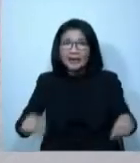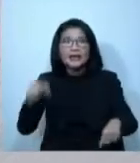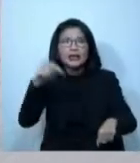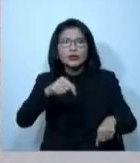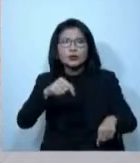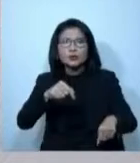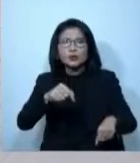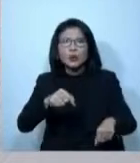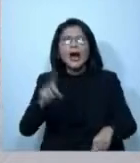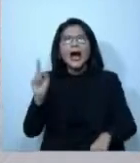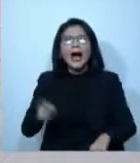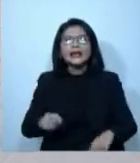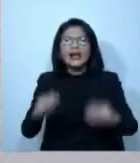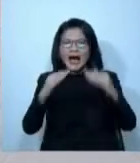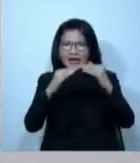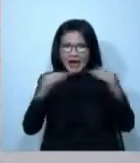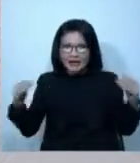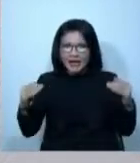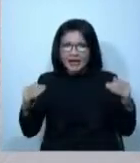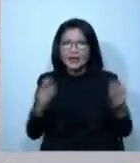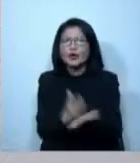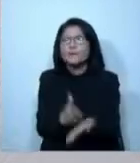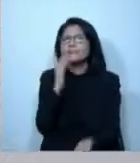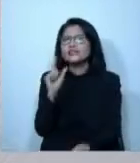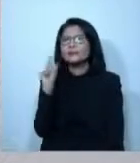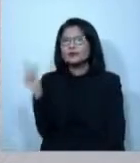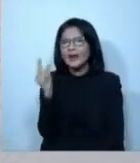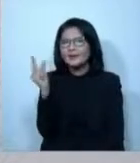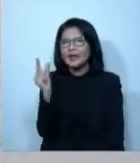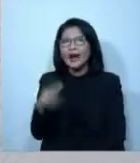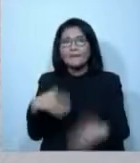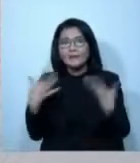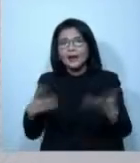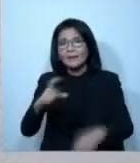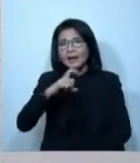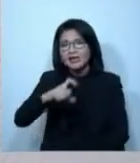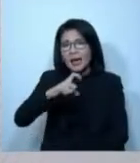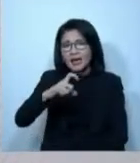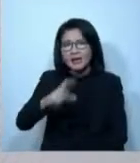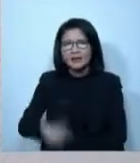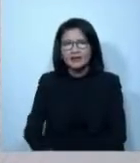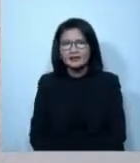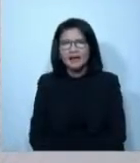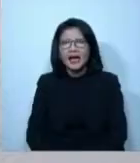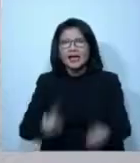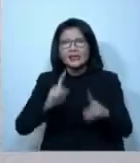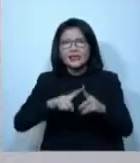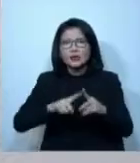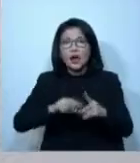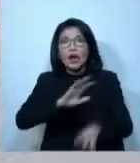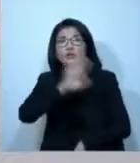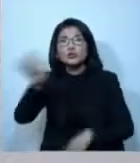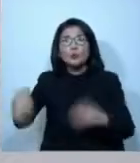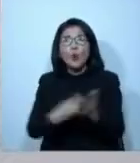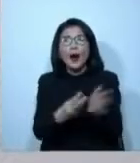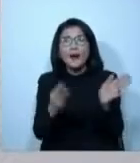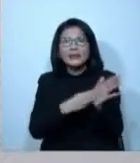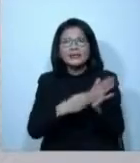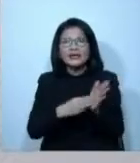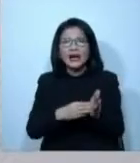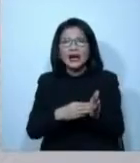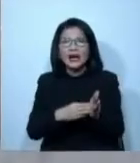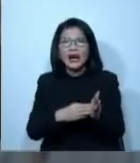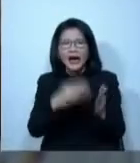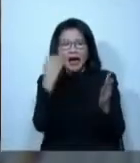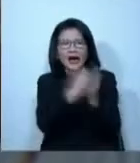Damai itu ada keadilan itu prinsip utamanya Nah jadi caranya bagaimana satu atas semua peristiwa pelanggaran